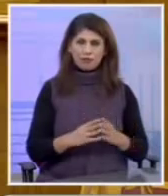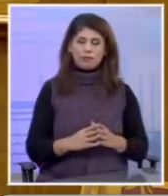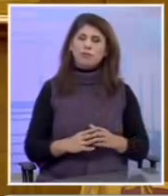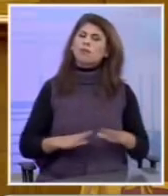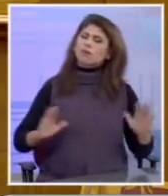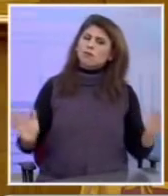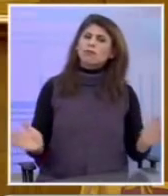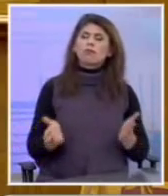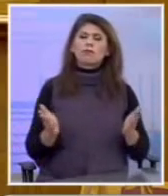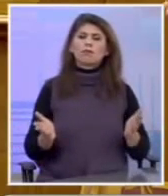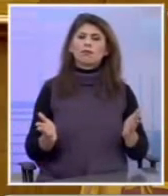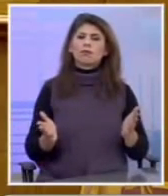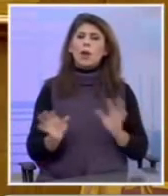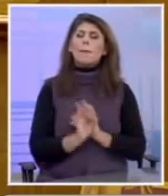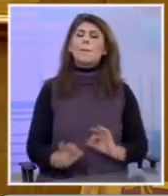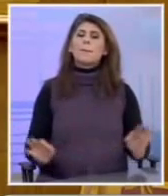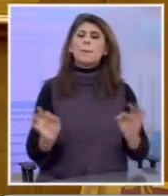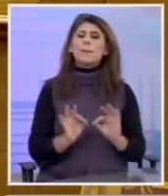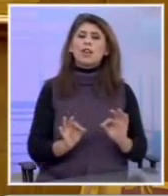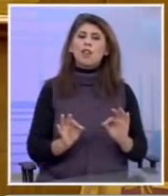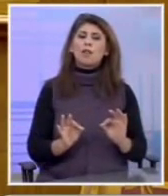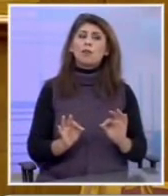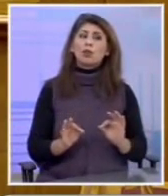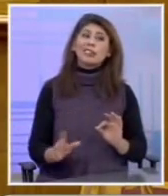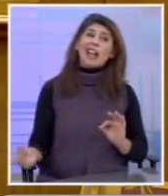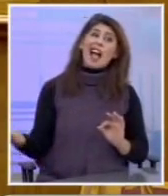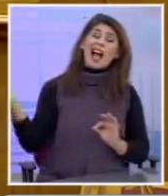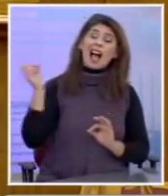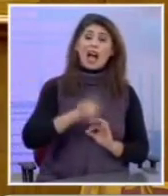παρά τις προβλέψεις περί του αντιθέτου